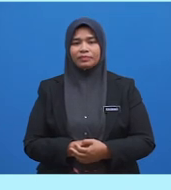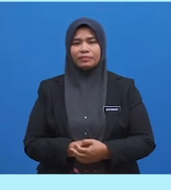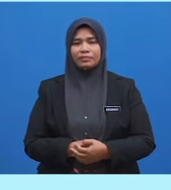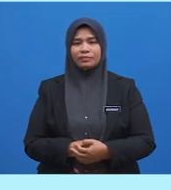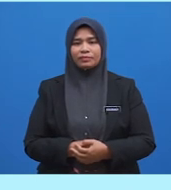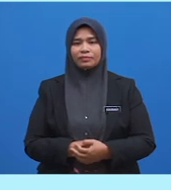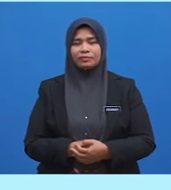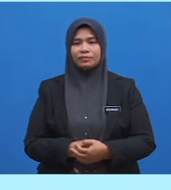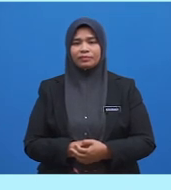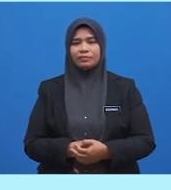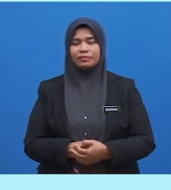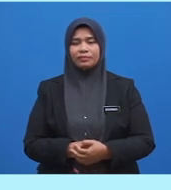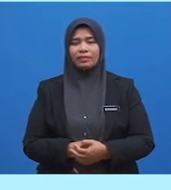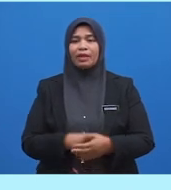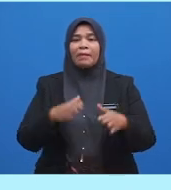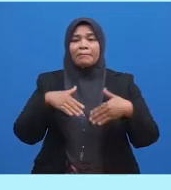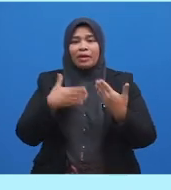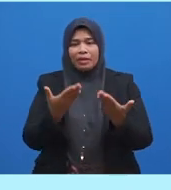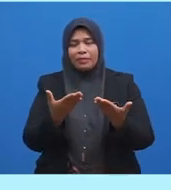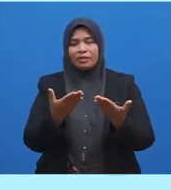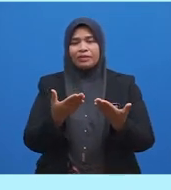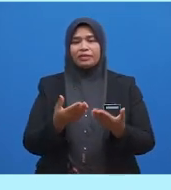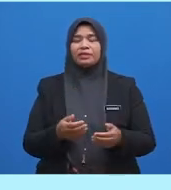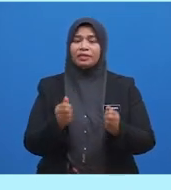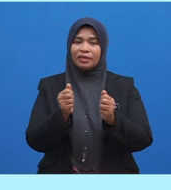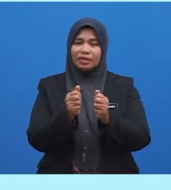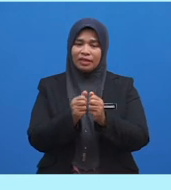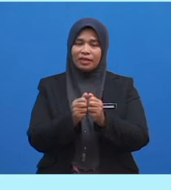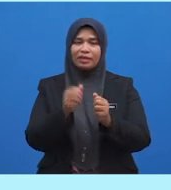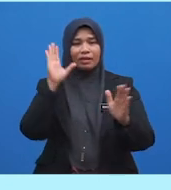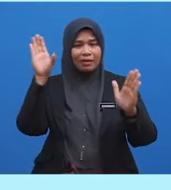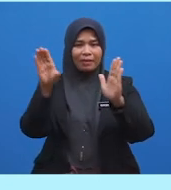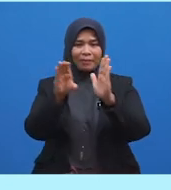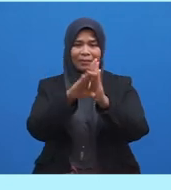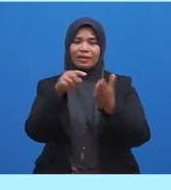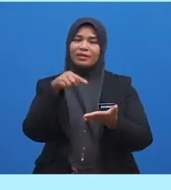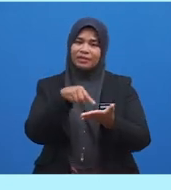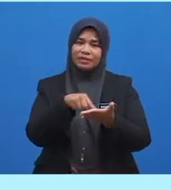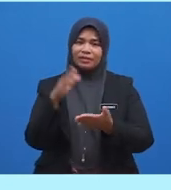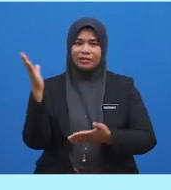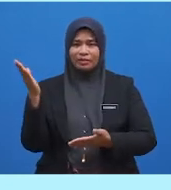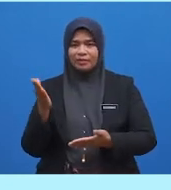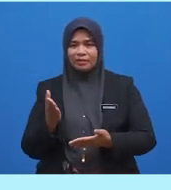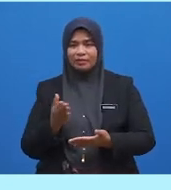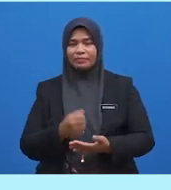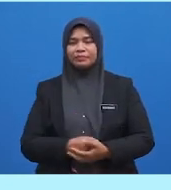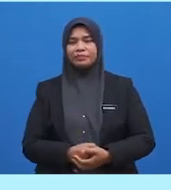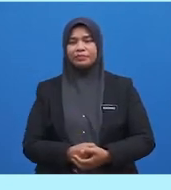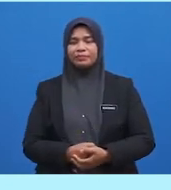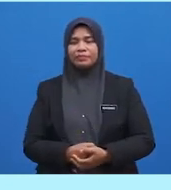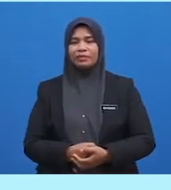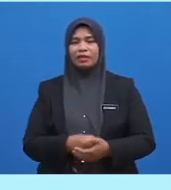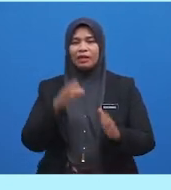hai hai Hai Bagaimana pola dan lain gambar ini Hai